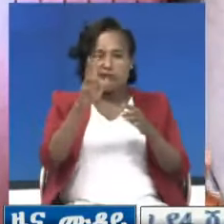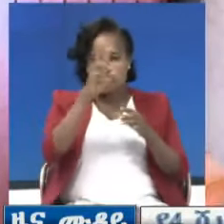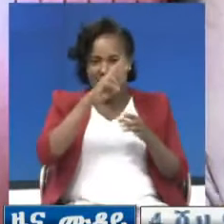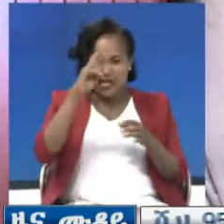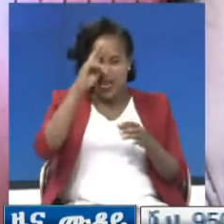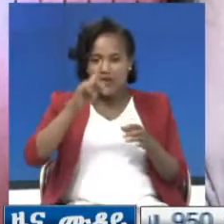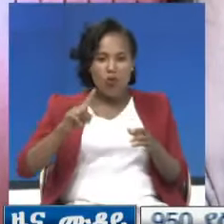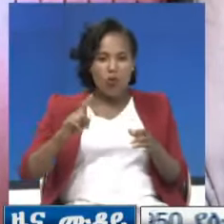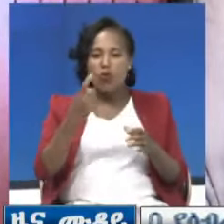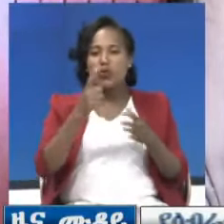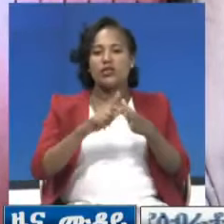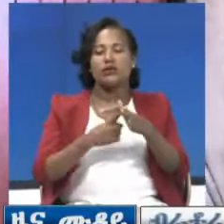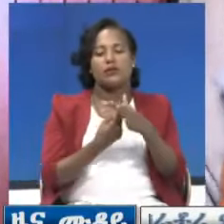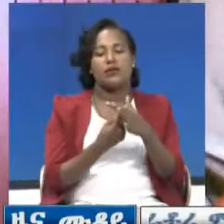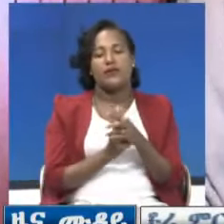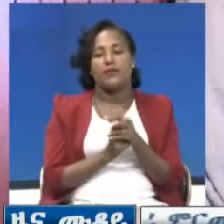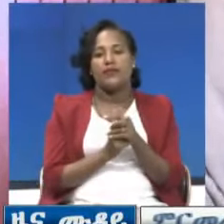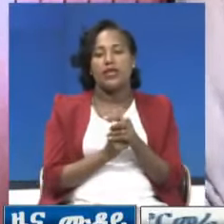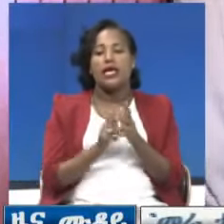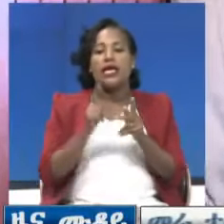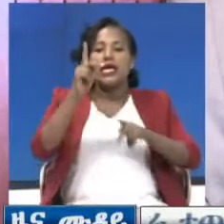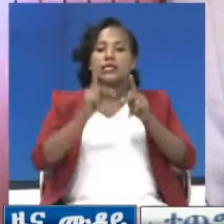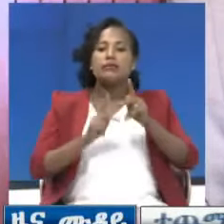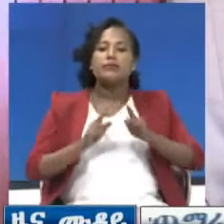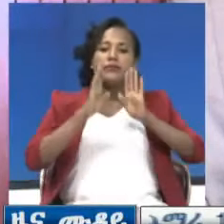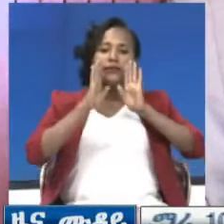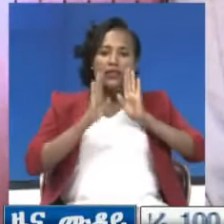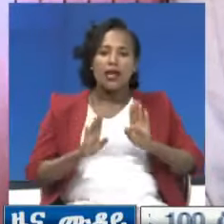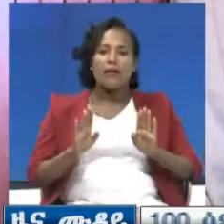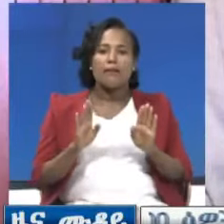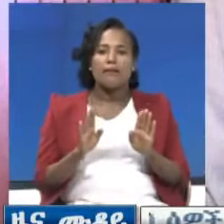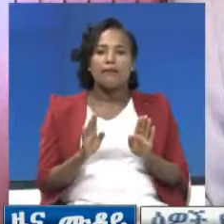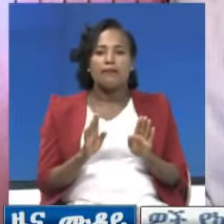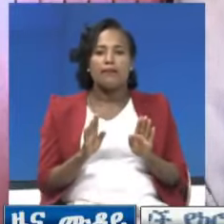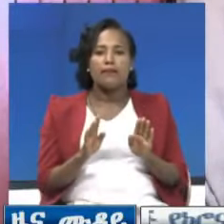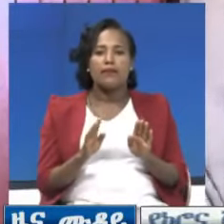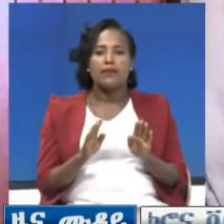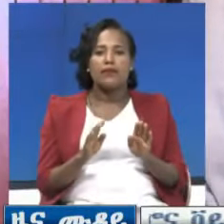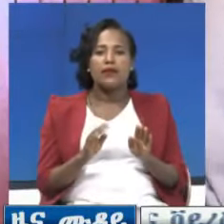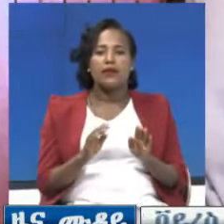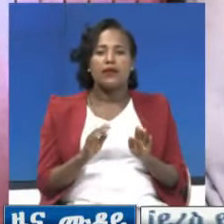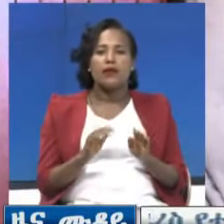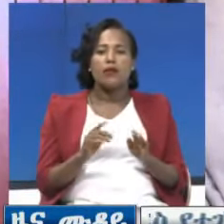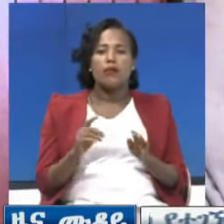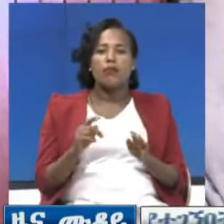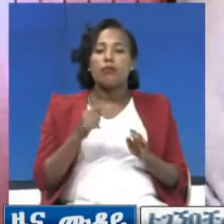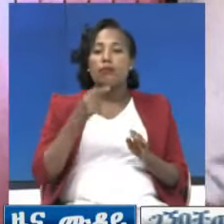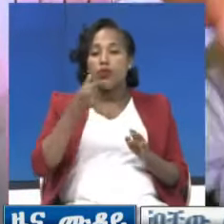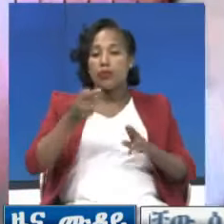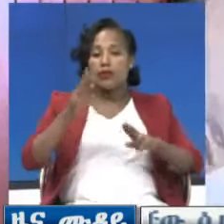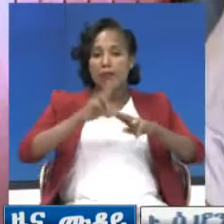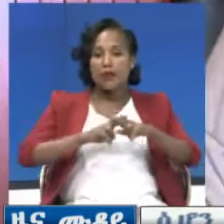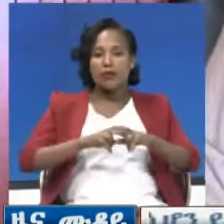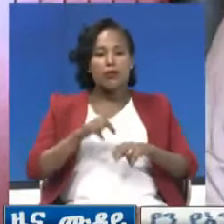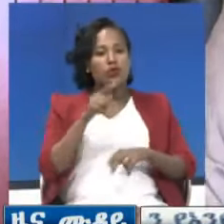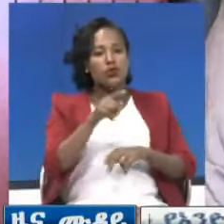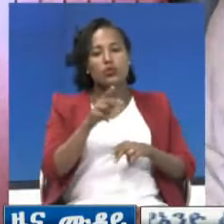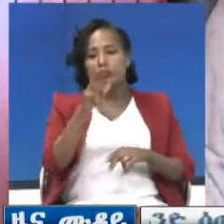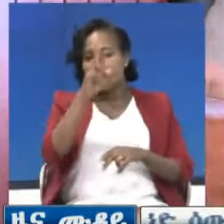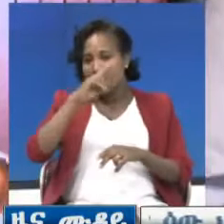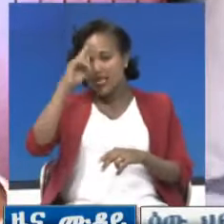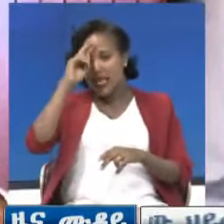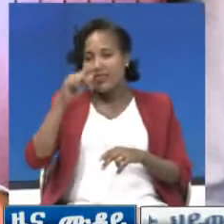ነው የተቸገረ። ህዝብ ሰላም አማን አገር ብሎ በተቀመጠበት በገሌ ምክንያት